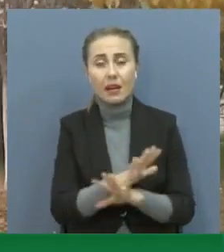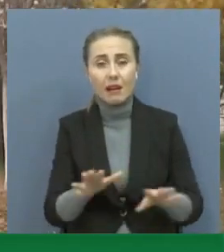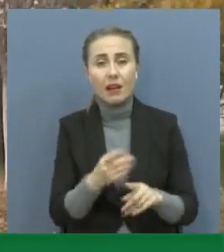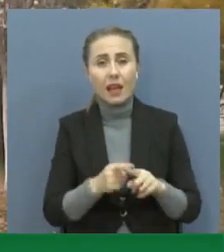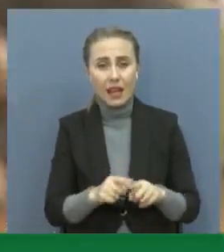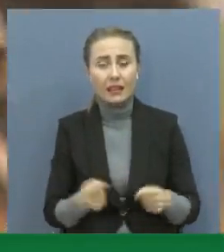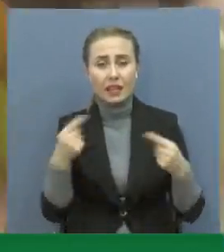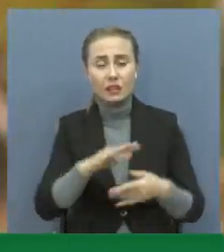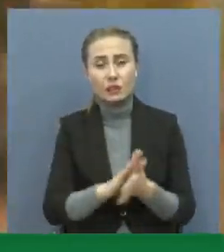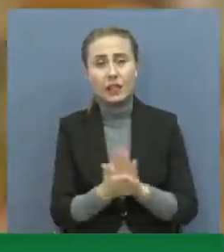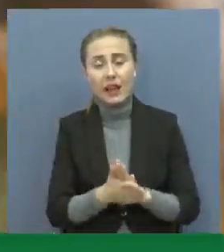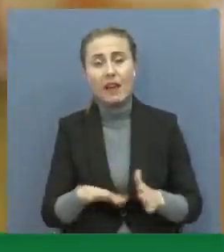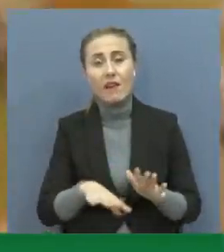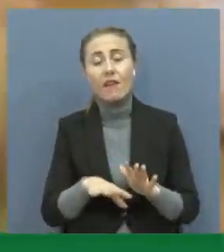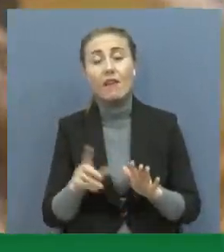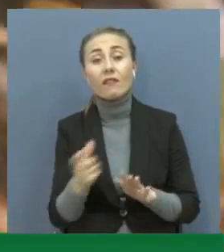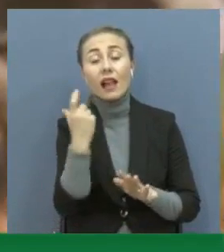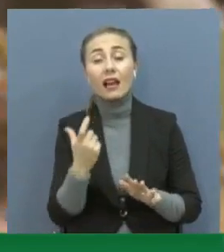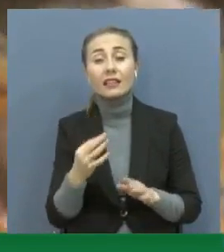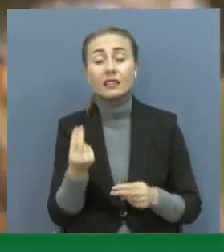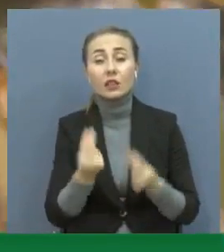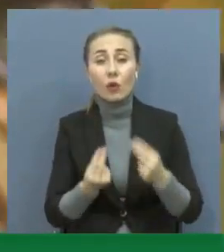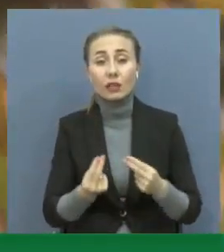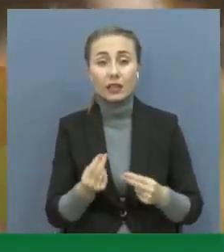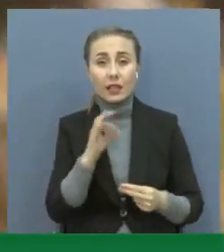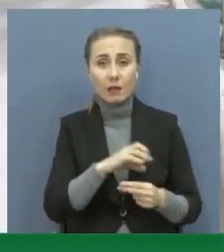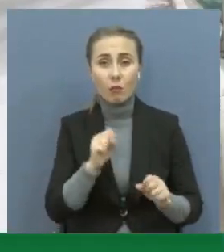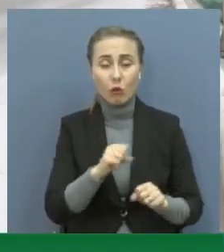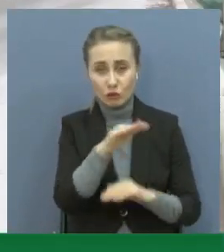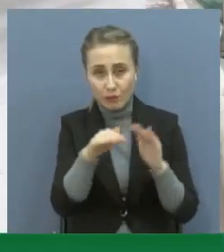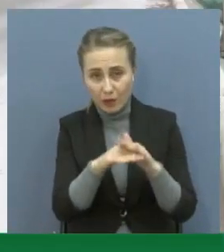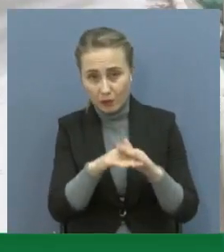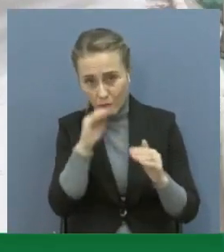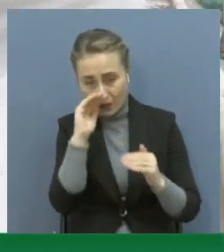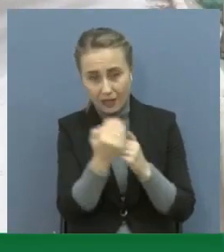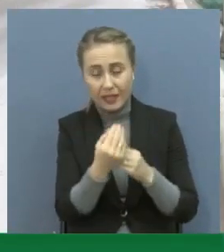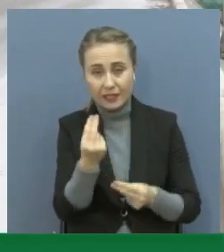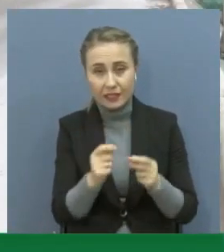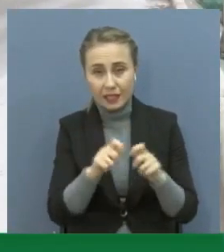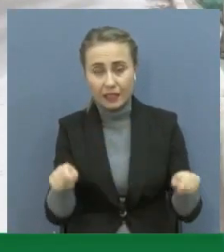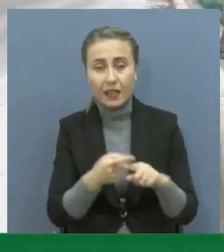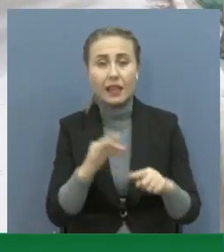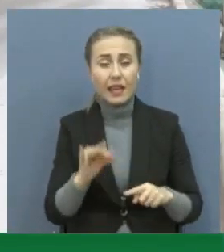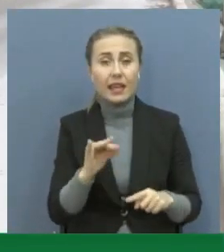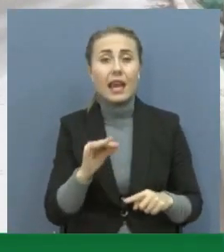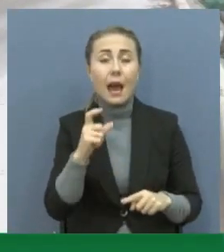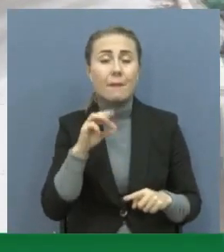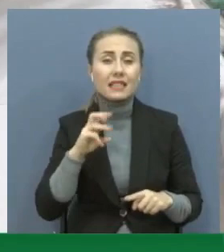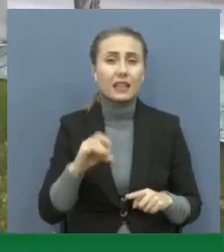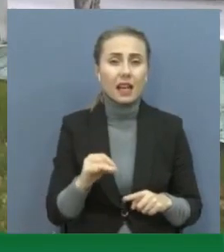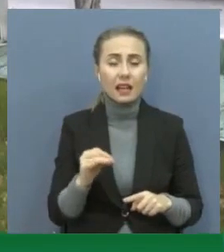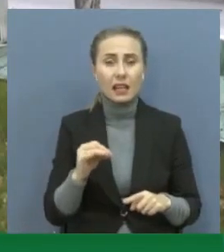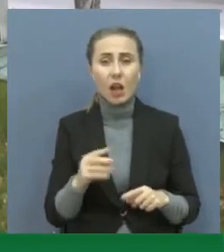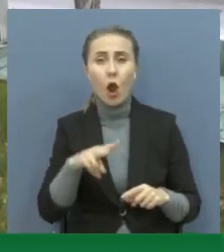эксперты. Ведь владельцы игорного бизнеса могут создать новые подпольные конторы. К слову, люди, пользуясь эмоциональной уязвимостью